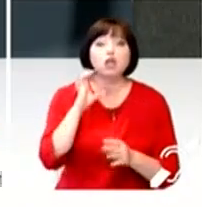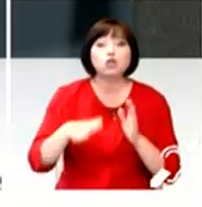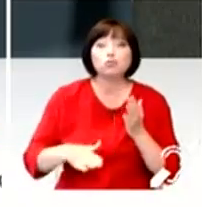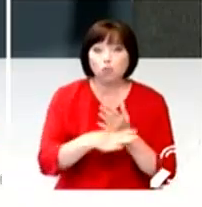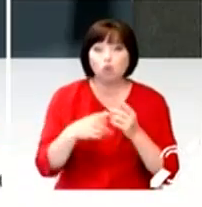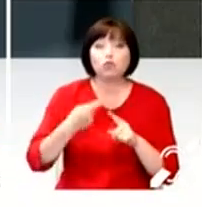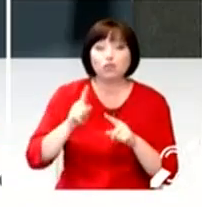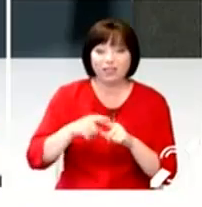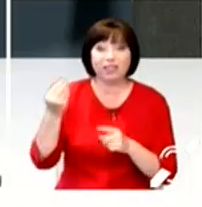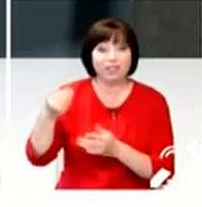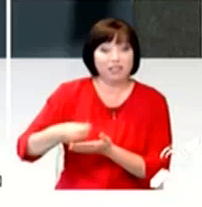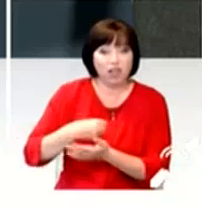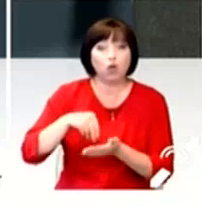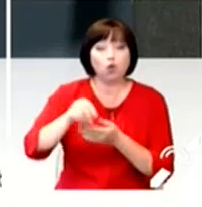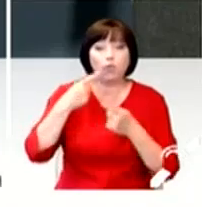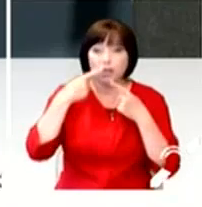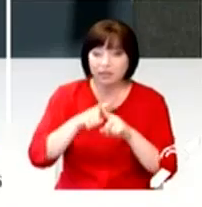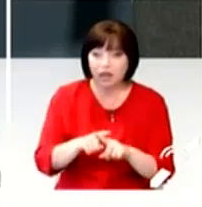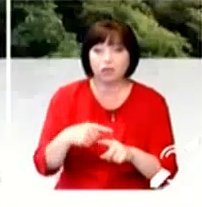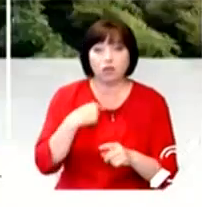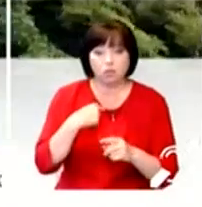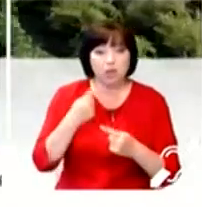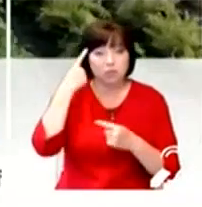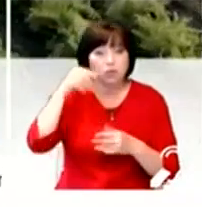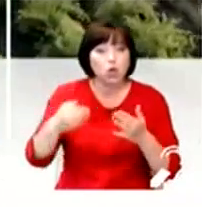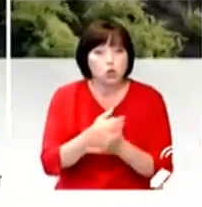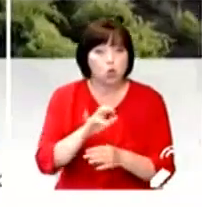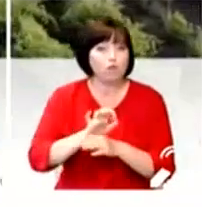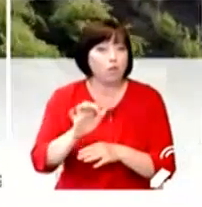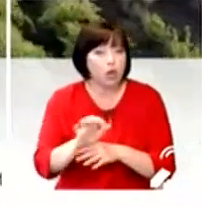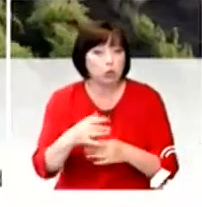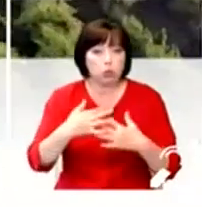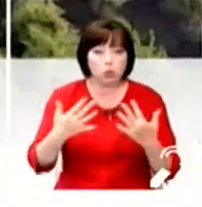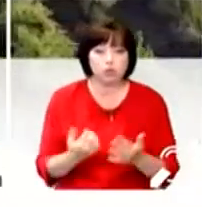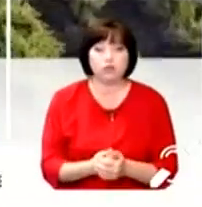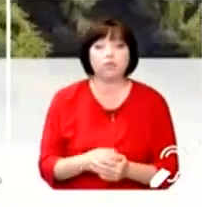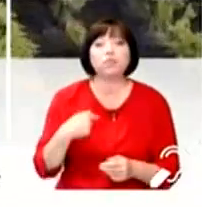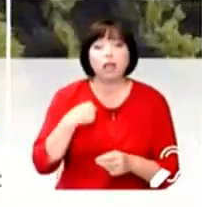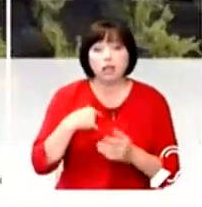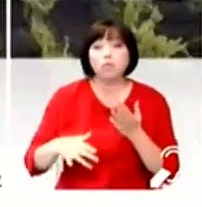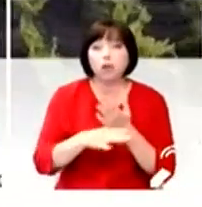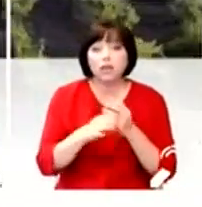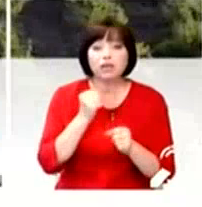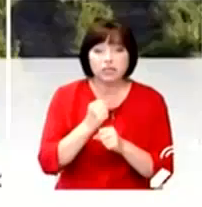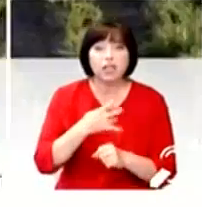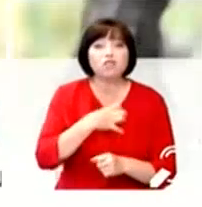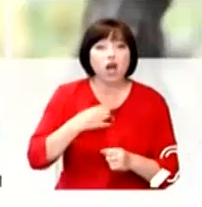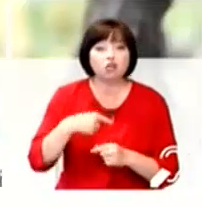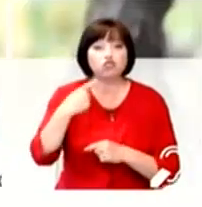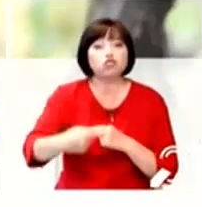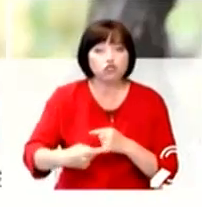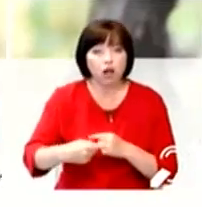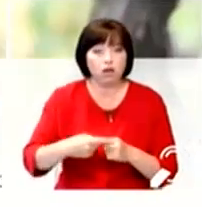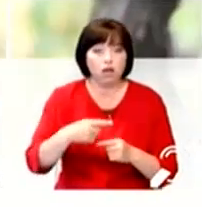echipamentelor achiziționate, am lansat produse noi. Ne-a ajutat să facem un pas important în afacerea noastră. Am primit deja